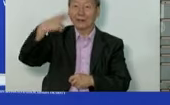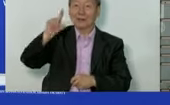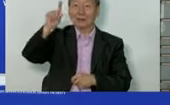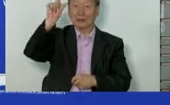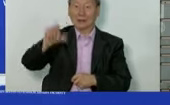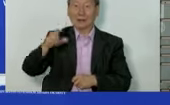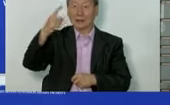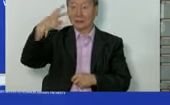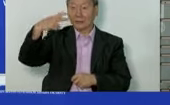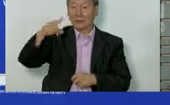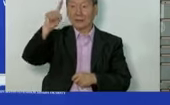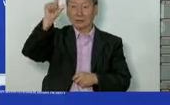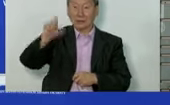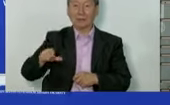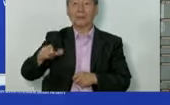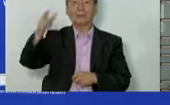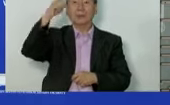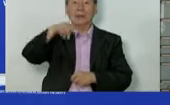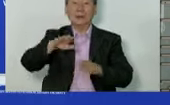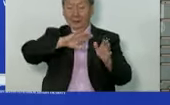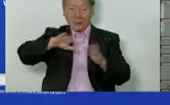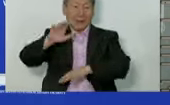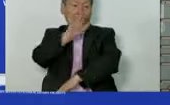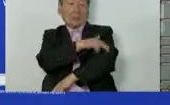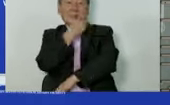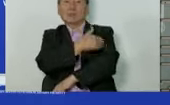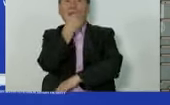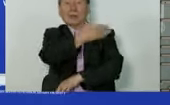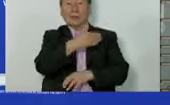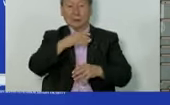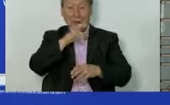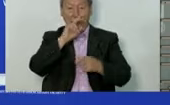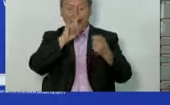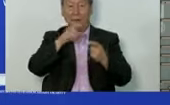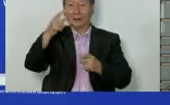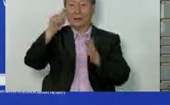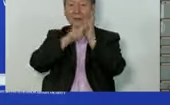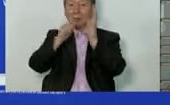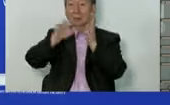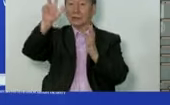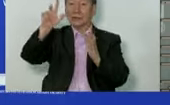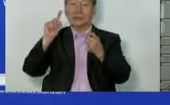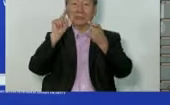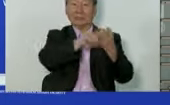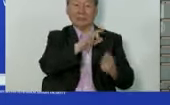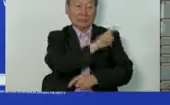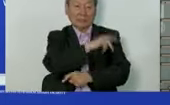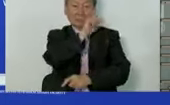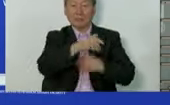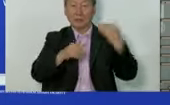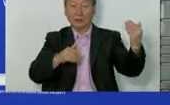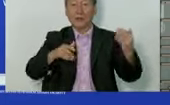Федерации 21. Среди медицинских работников за сутки зарегистрировано 73 новых случая